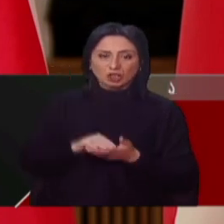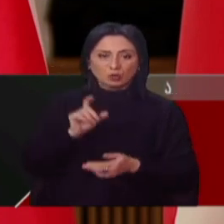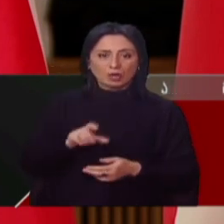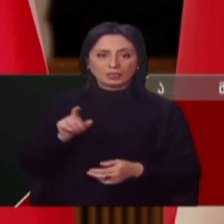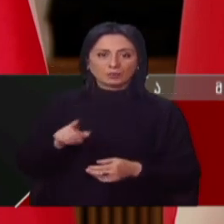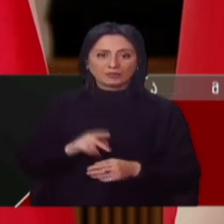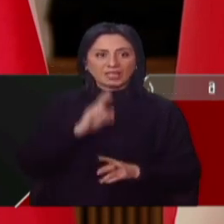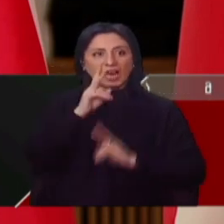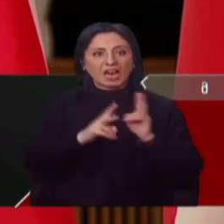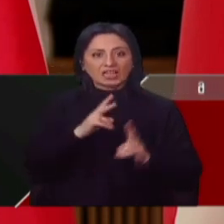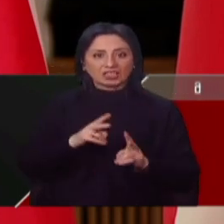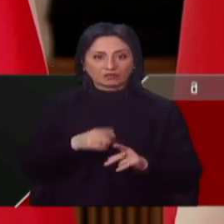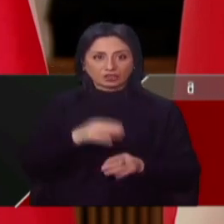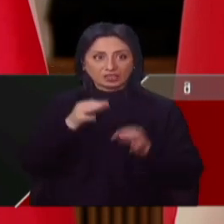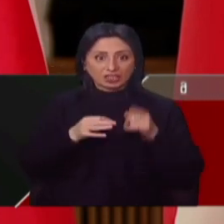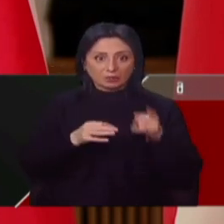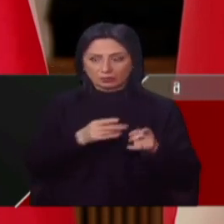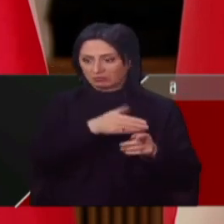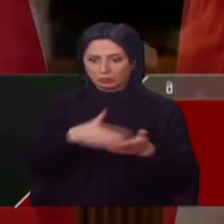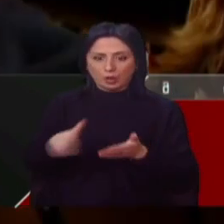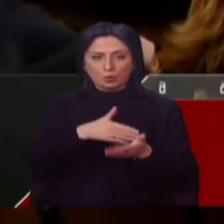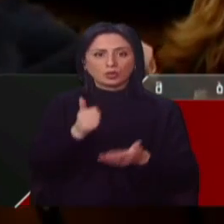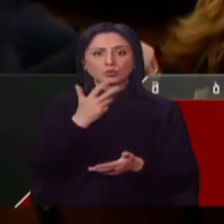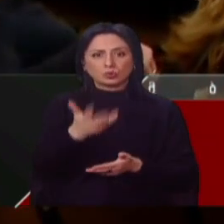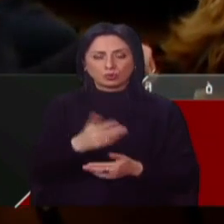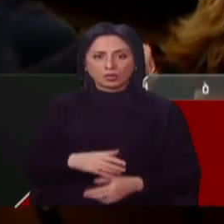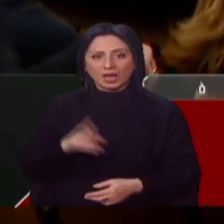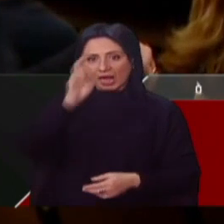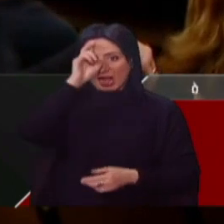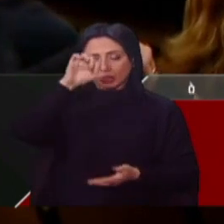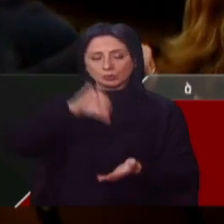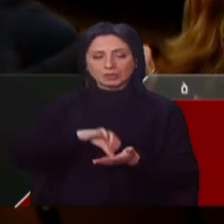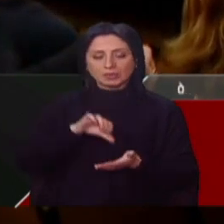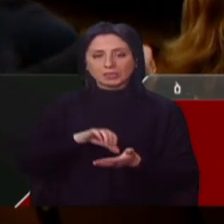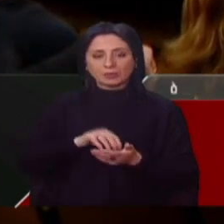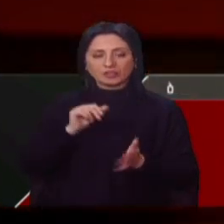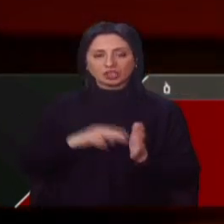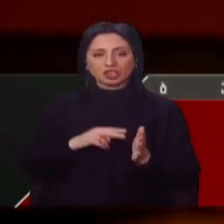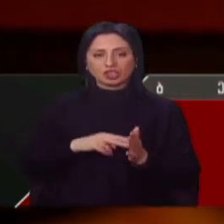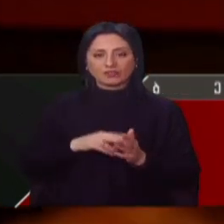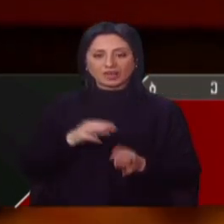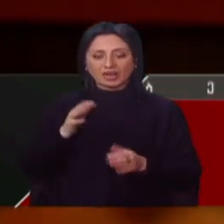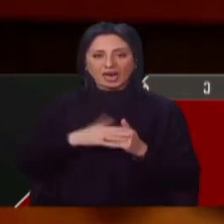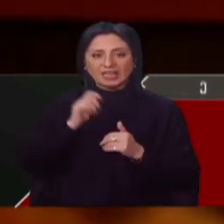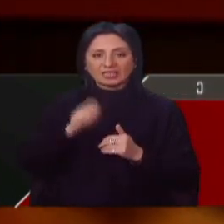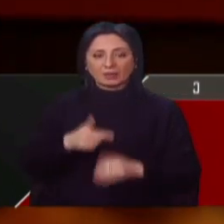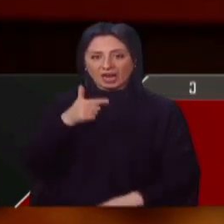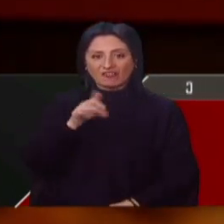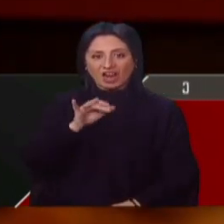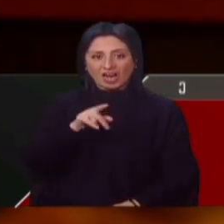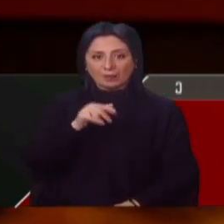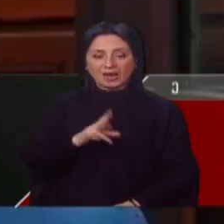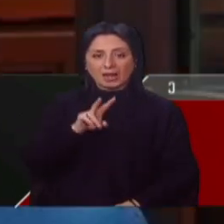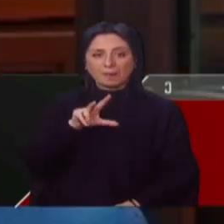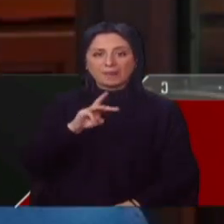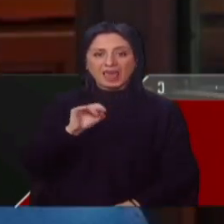ადამიანებმა გაასაჩივრეს ქართული მასწავლებლების გააწყვეტილება. ხელისუფლების წარმომადგენლების შეფასებით გასამართლებული ნიკა გვარამიას და